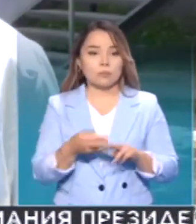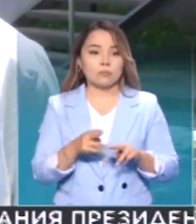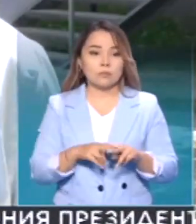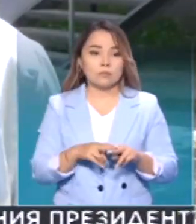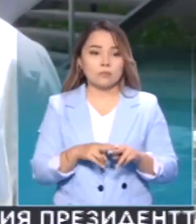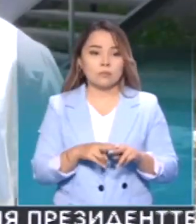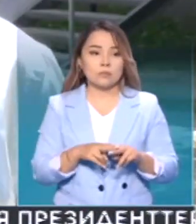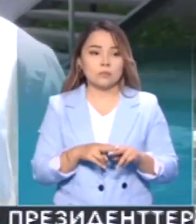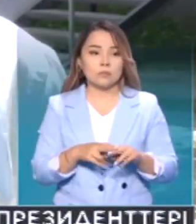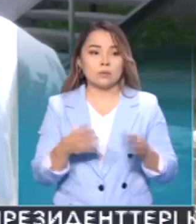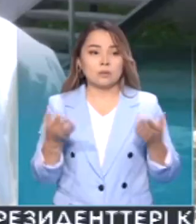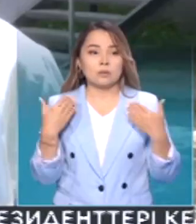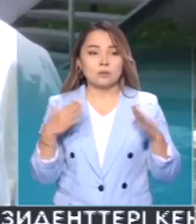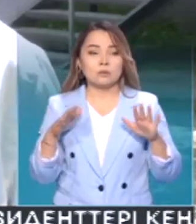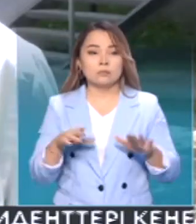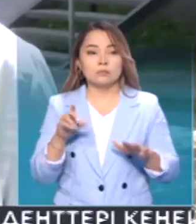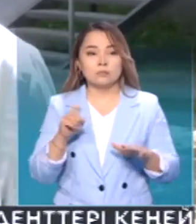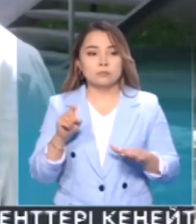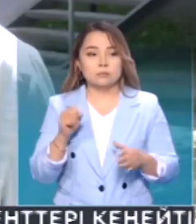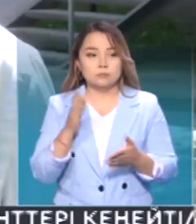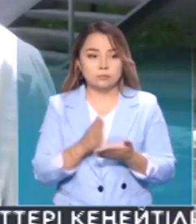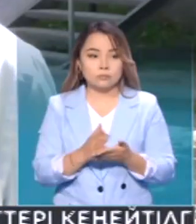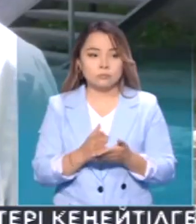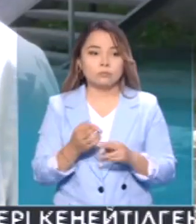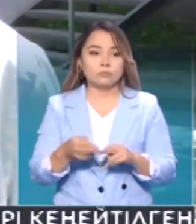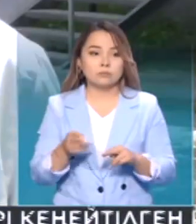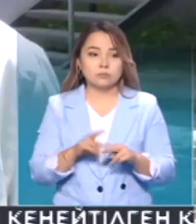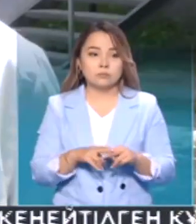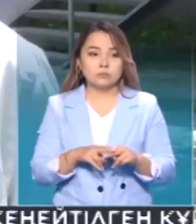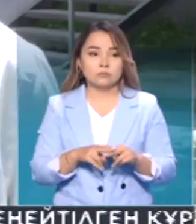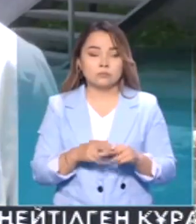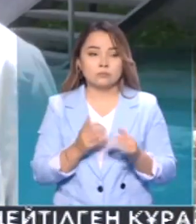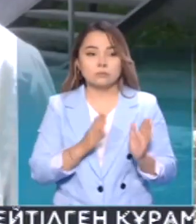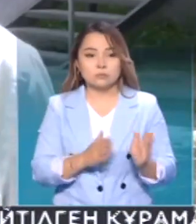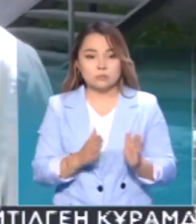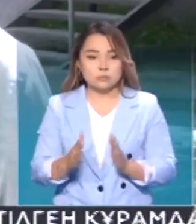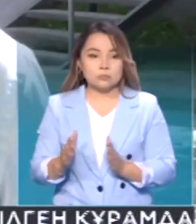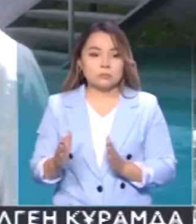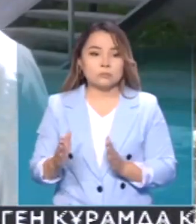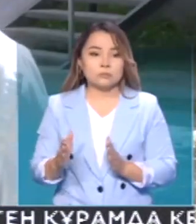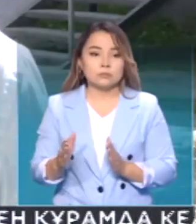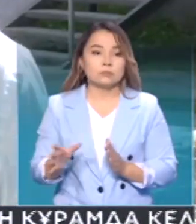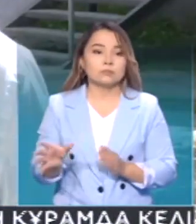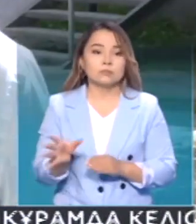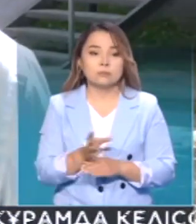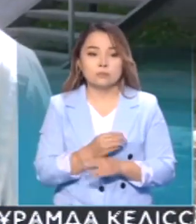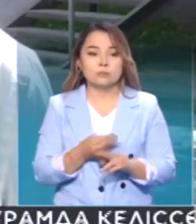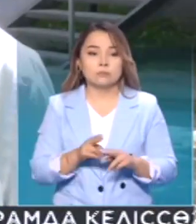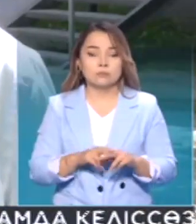бәрі демалыс базасы, соның бәрін қазір реттеп, бәрін